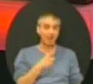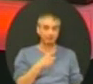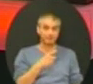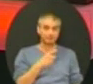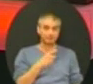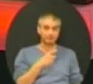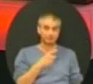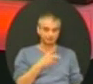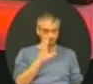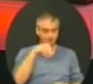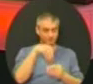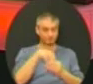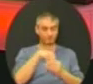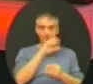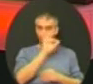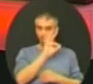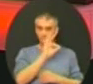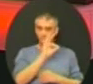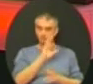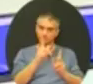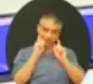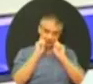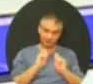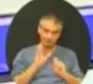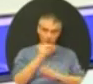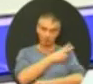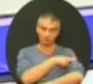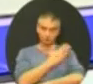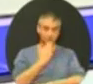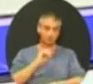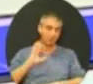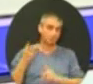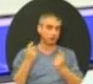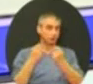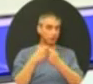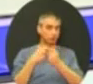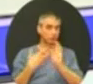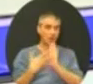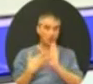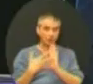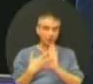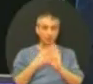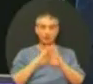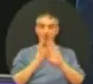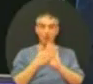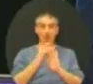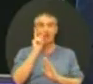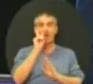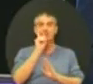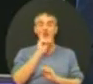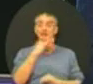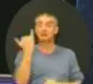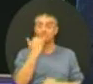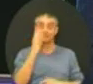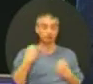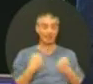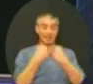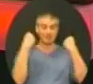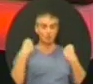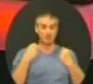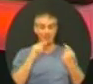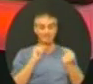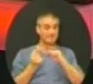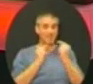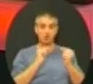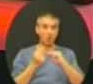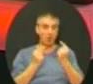כן. מצביעיך, רבותיי, תסמכו על משטרת ישראל בכל מה שנוגע לחקירות ולכל דבר, אבל בכל, כל פעם שיש אימות איתם